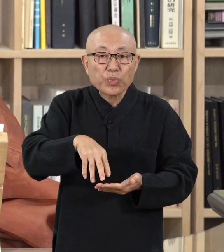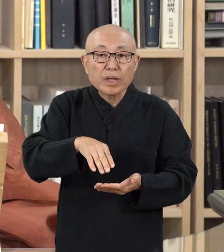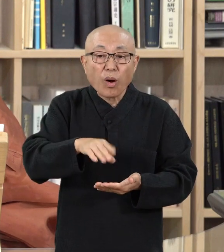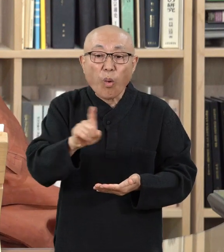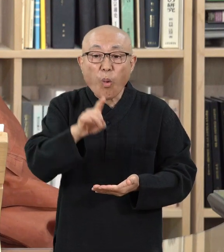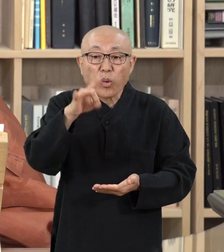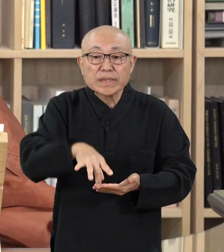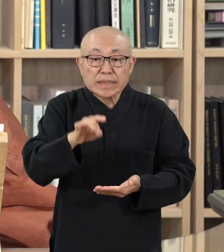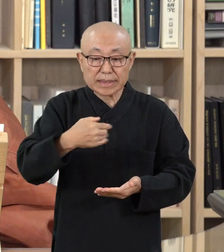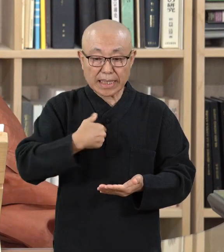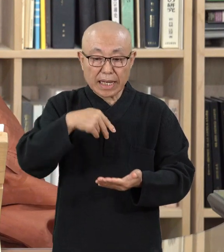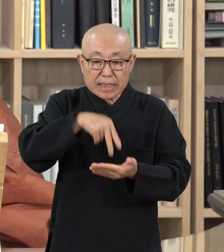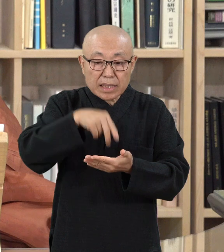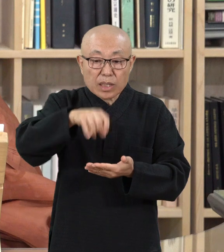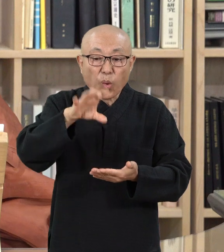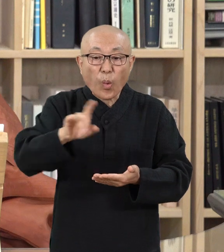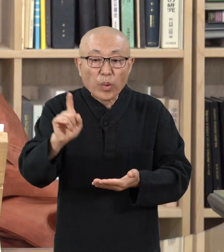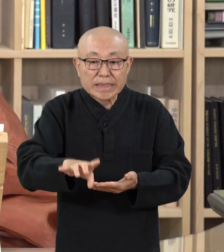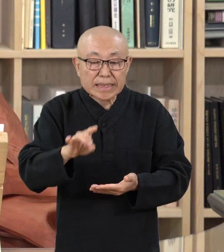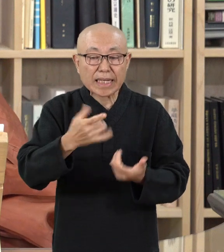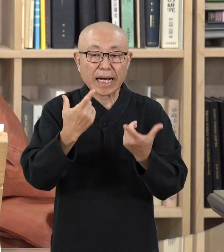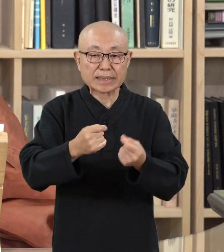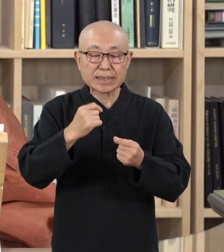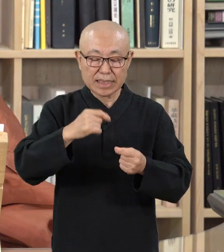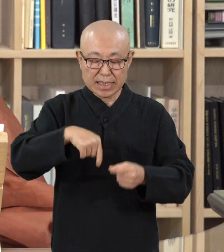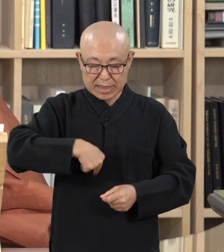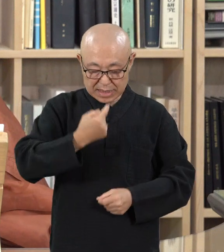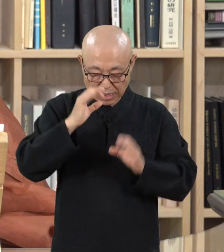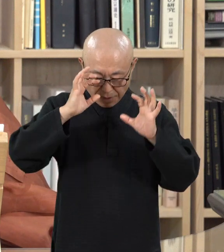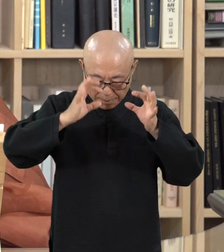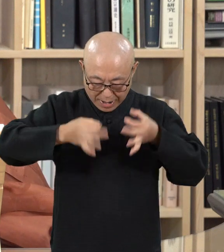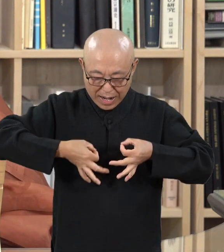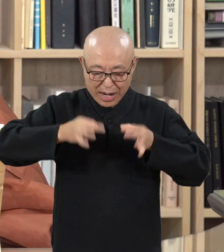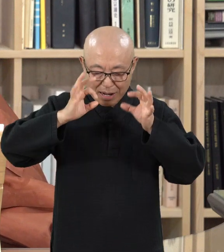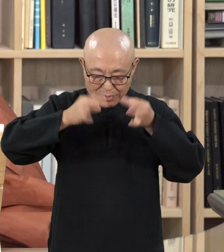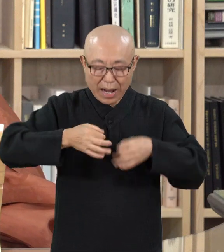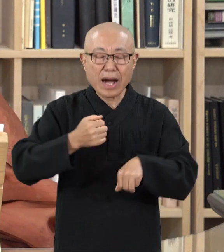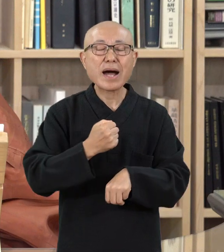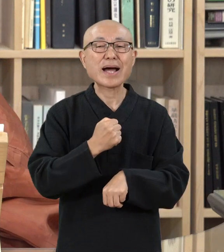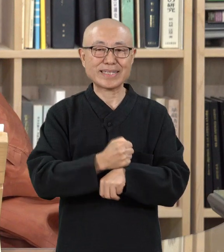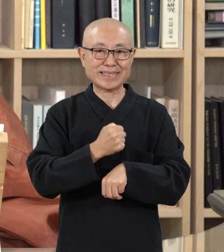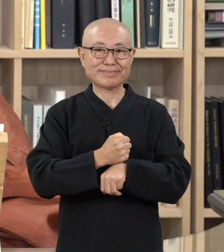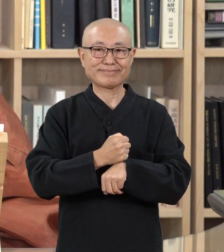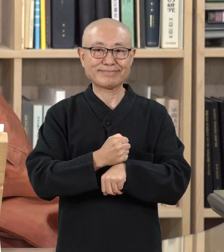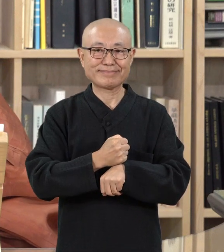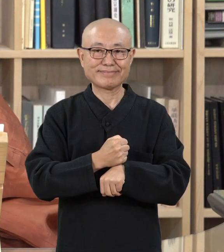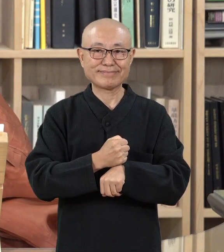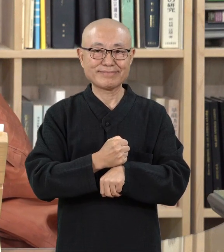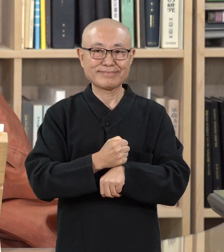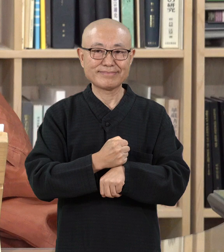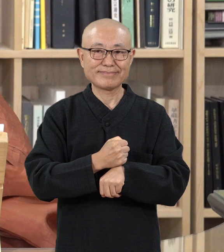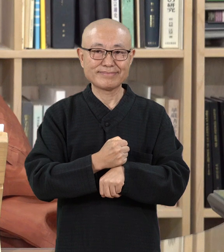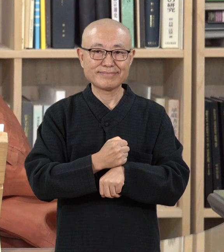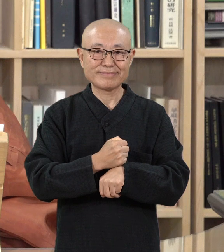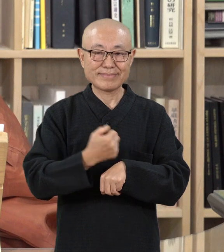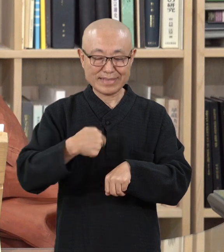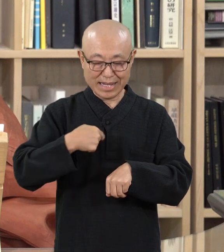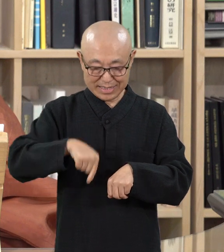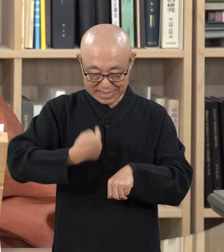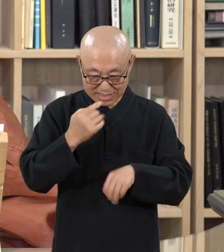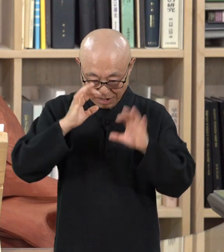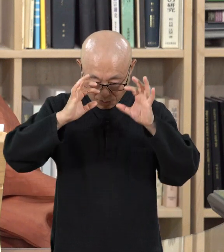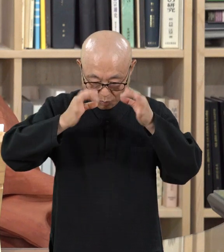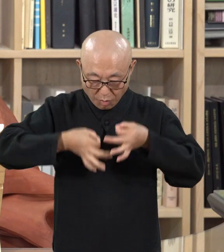도대체 어디인가? 이러한 내면의 세계를 살피는, 그리고 그 내면의 세계의